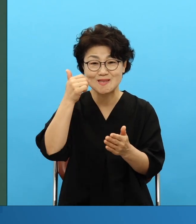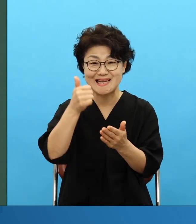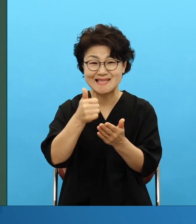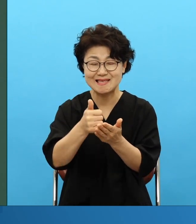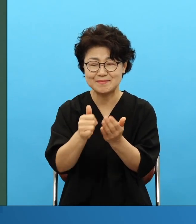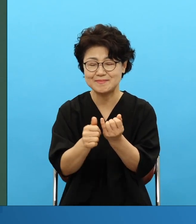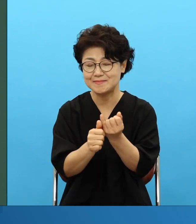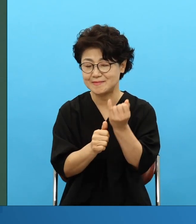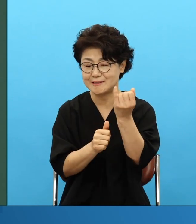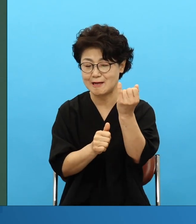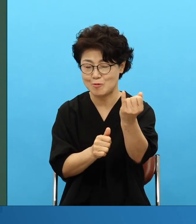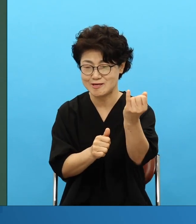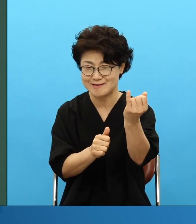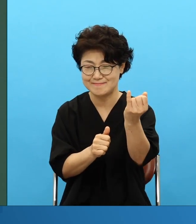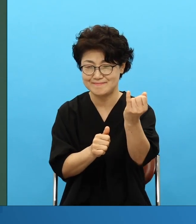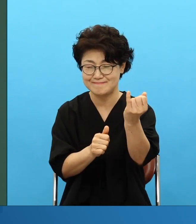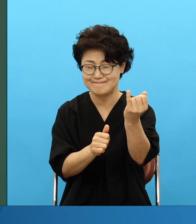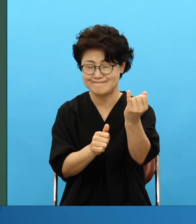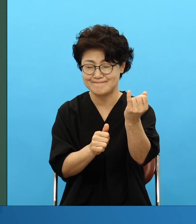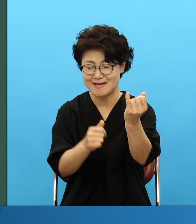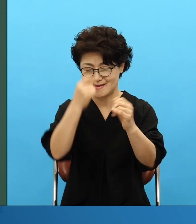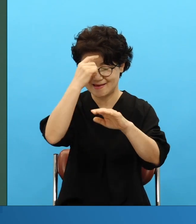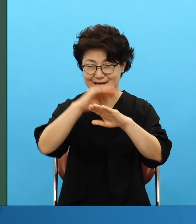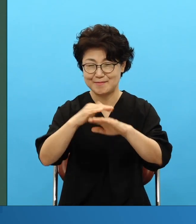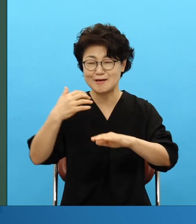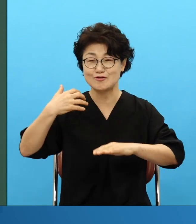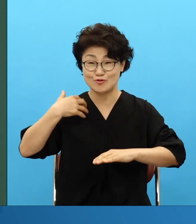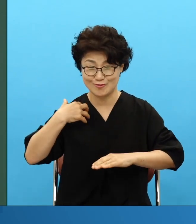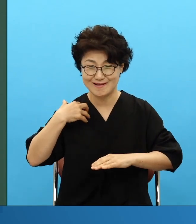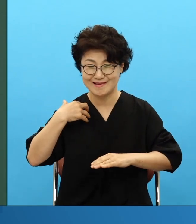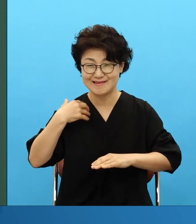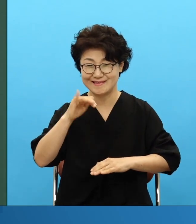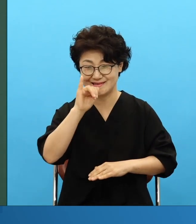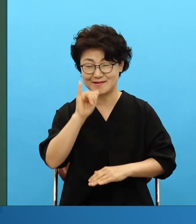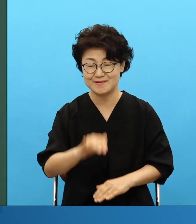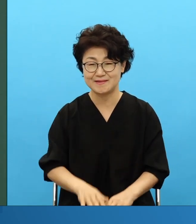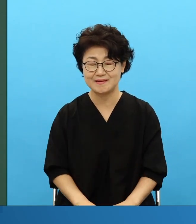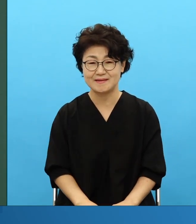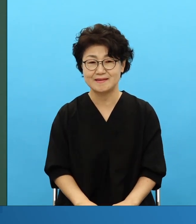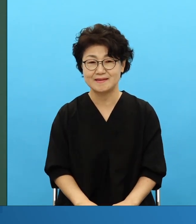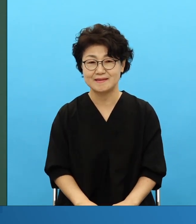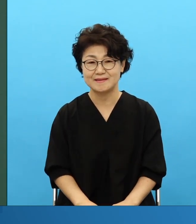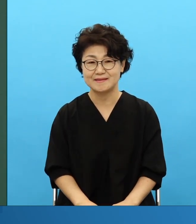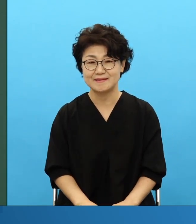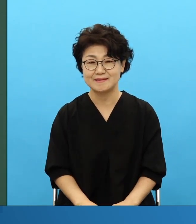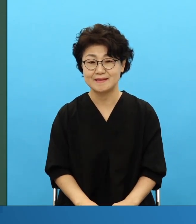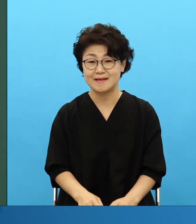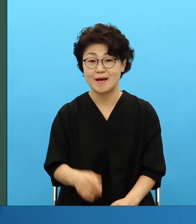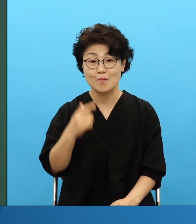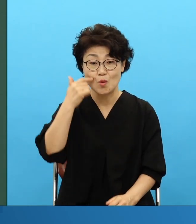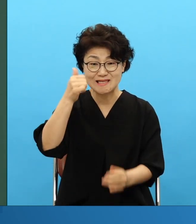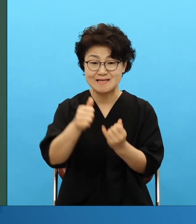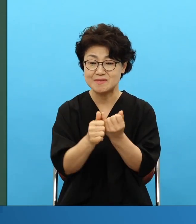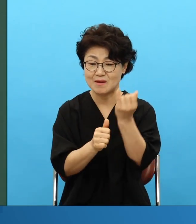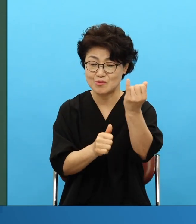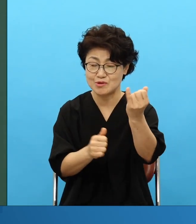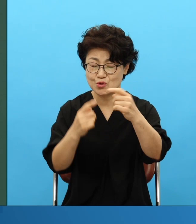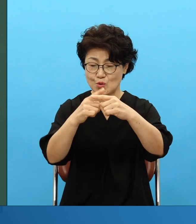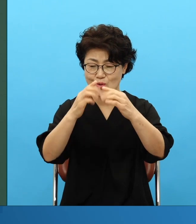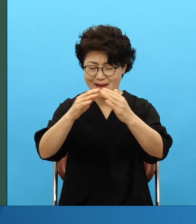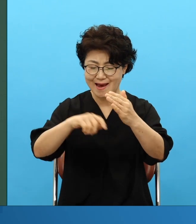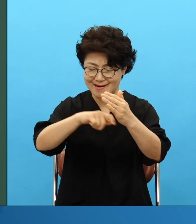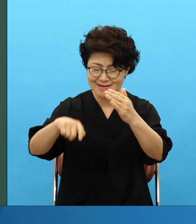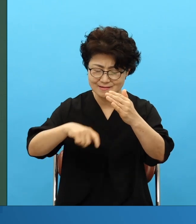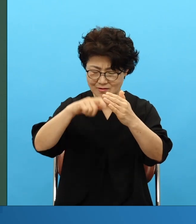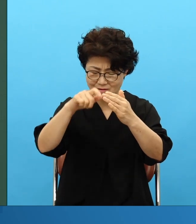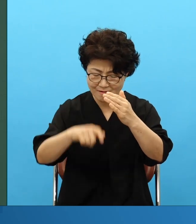있습니다만은 사모님들이 교회에서 뭐 상담도 해야 되고 또 뭐 기도 여러 가지 해야 될 거 아닙니까? And our pastors' wives are leading